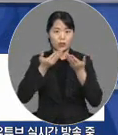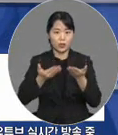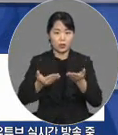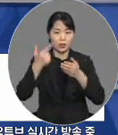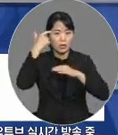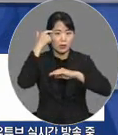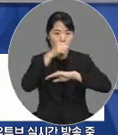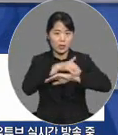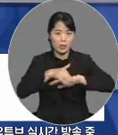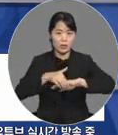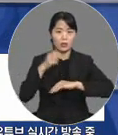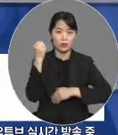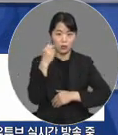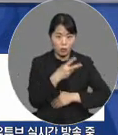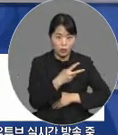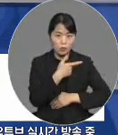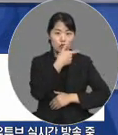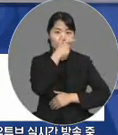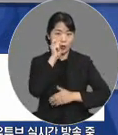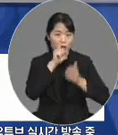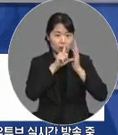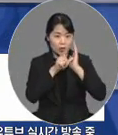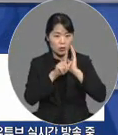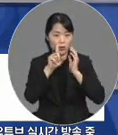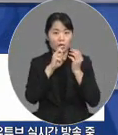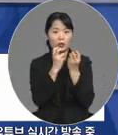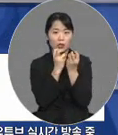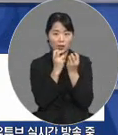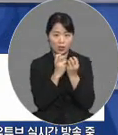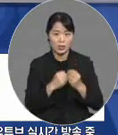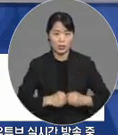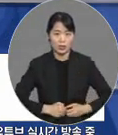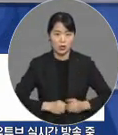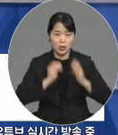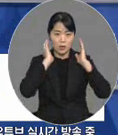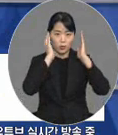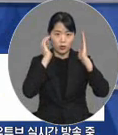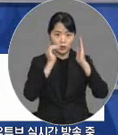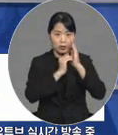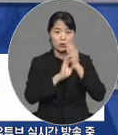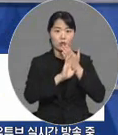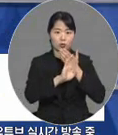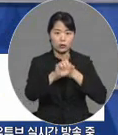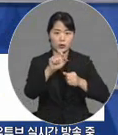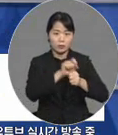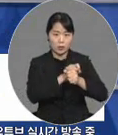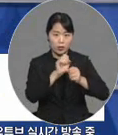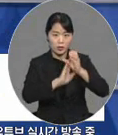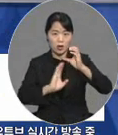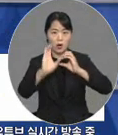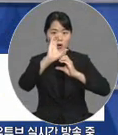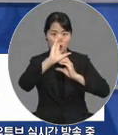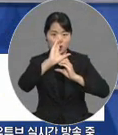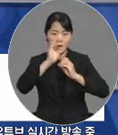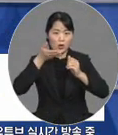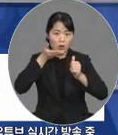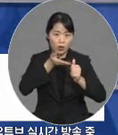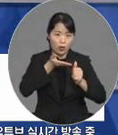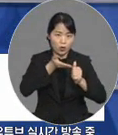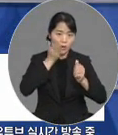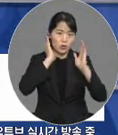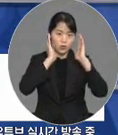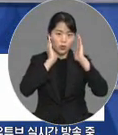그리고 그래도 부족하면 방과 후에 특별 보충 수업을 하여 그 아이가 문해력에